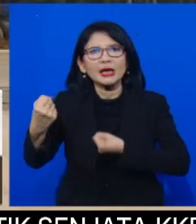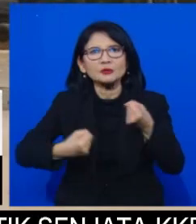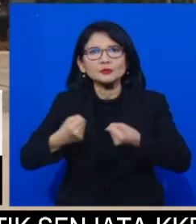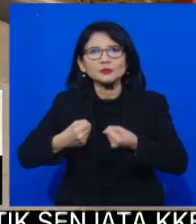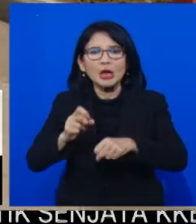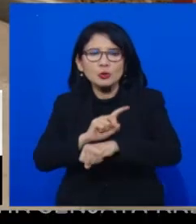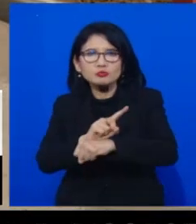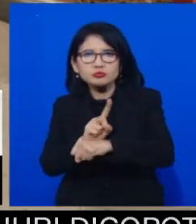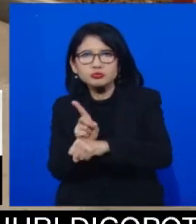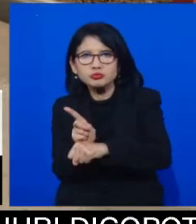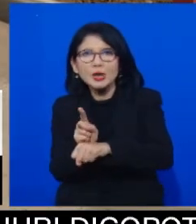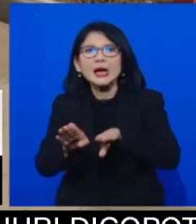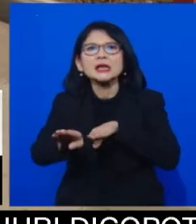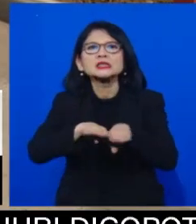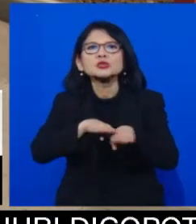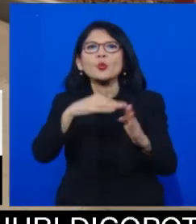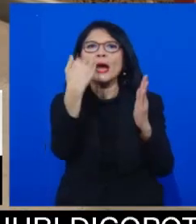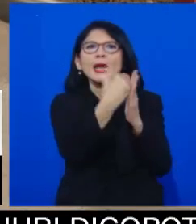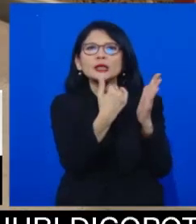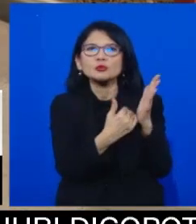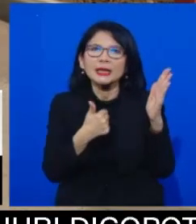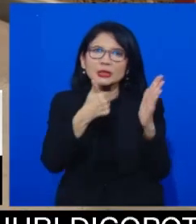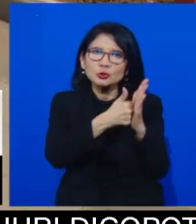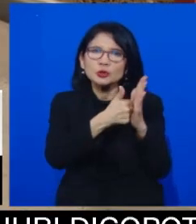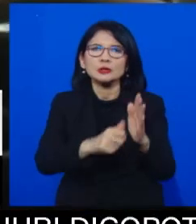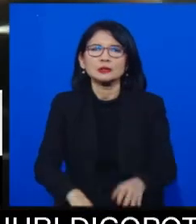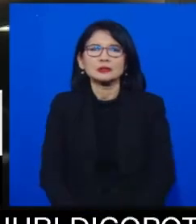kecepatan sesuai dengan aturan yang telah ditetapkan